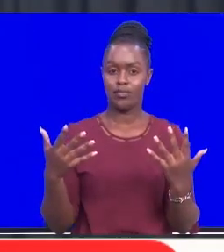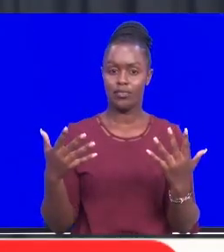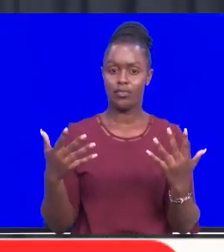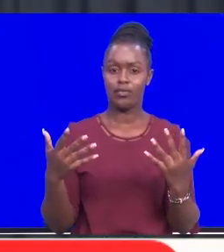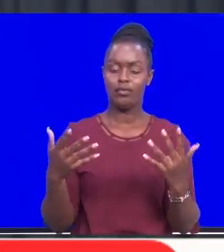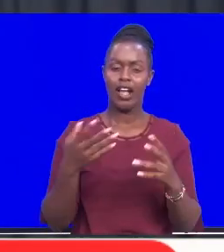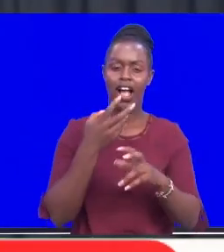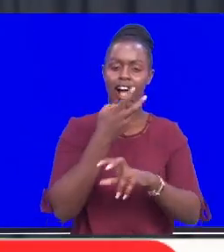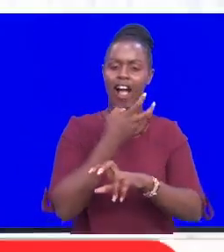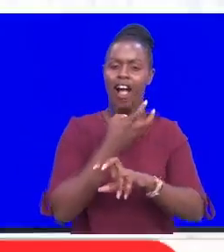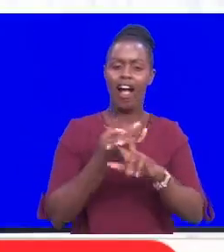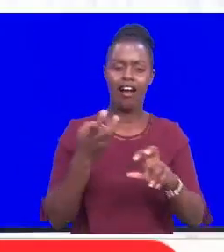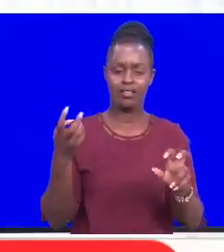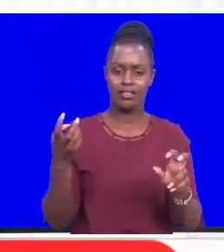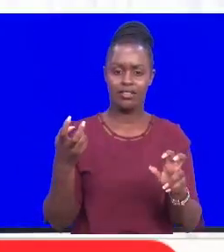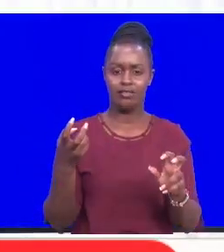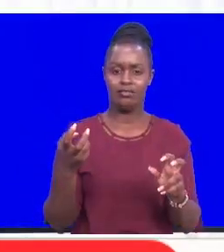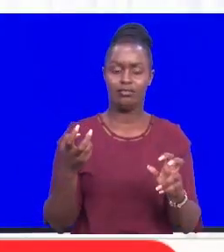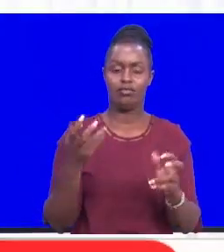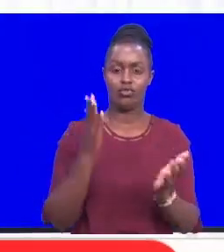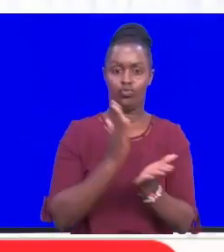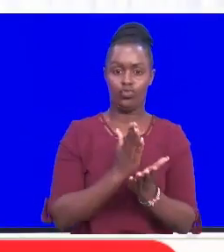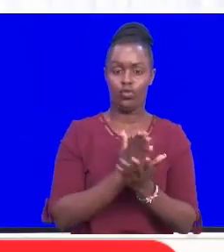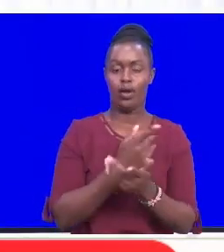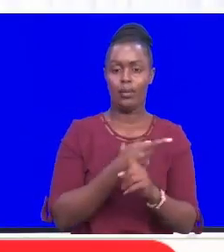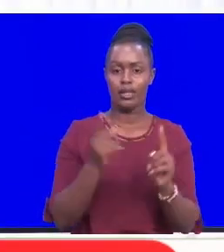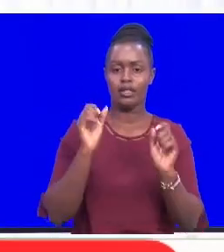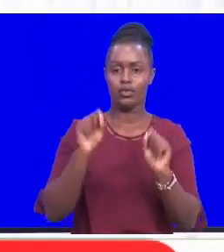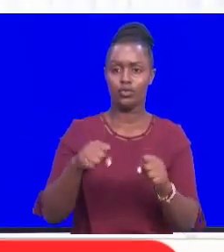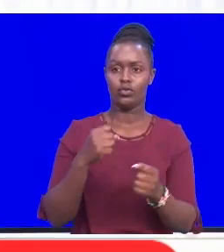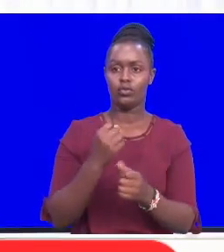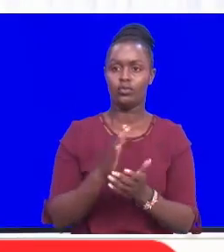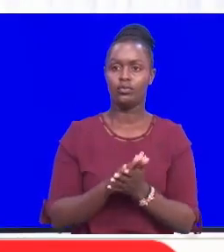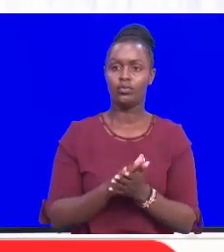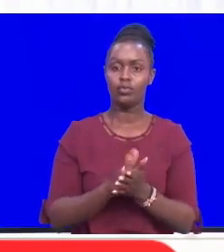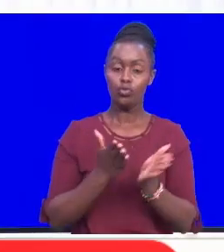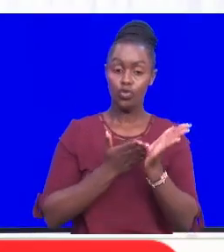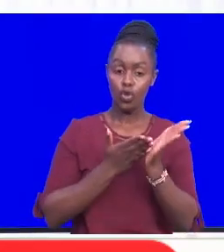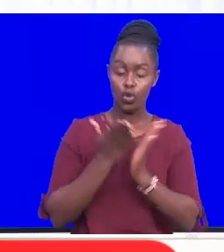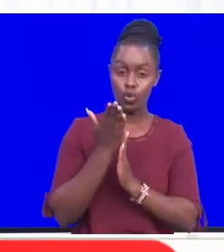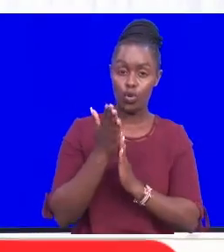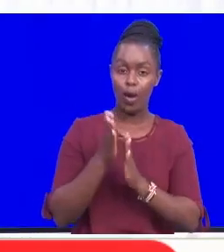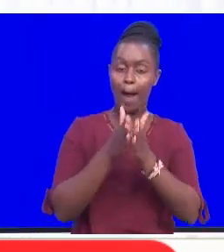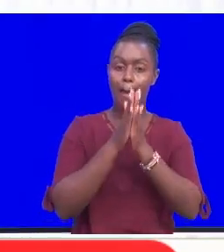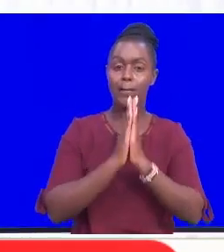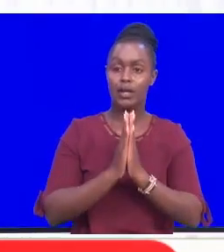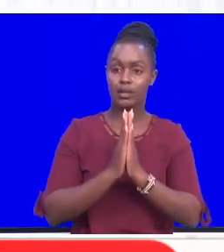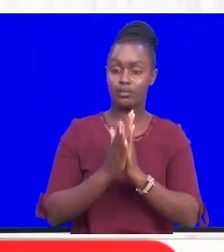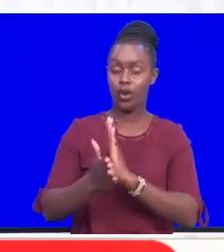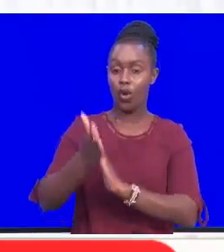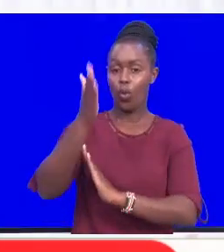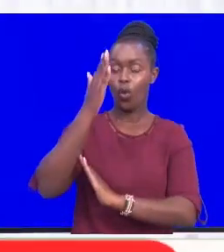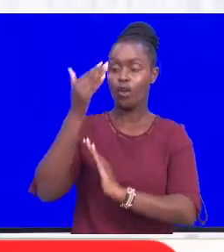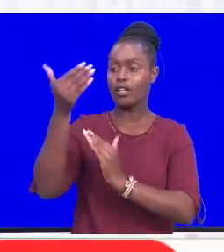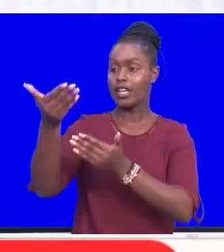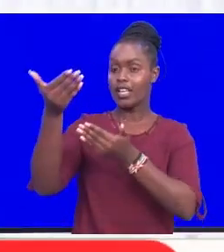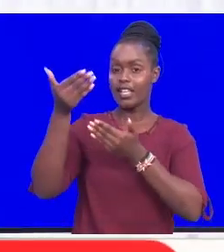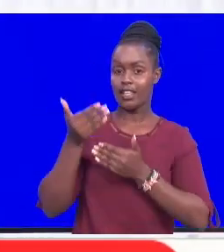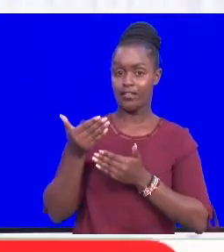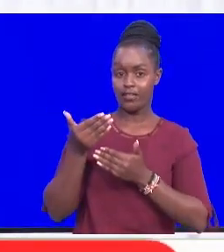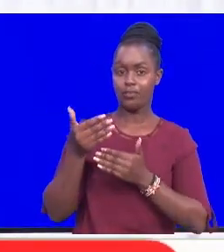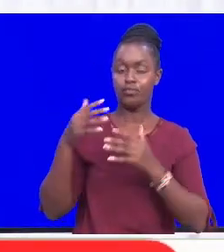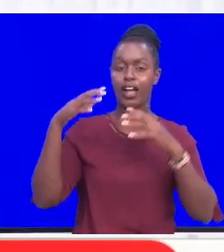however difficult it is. And through prayer, God gave us reins,